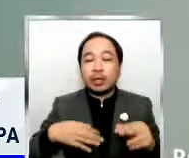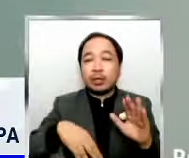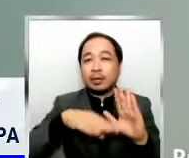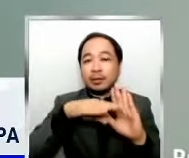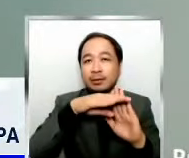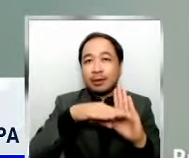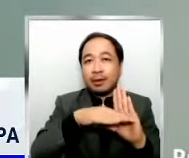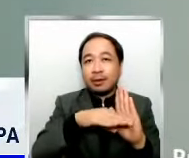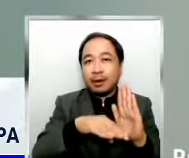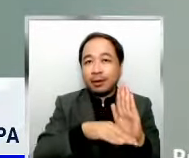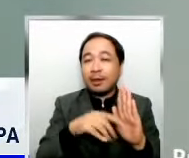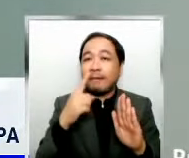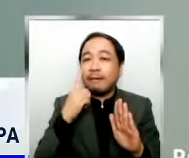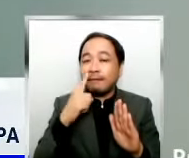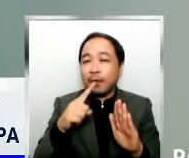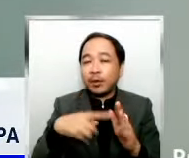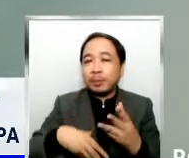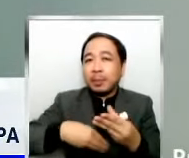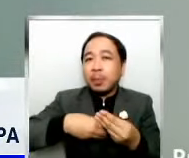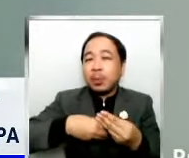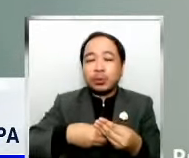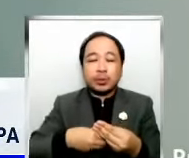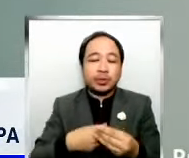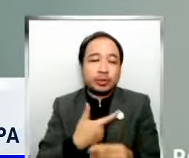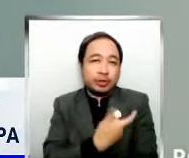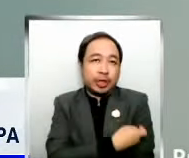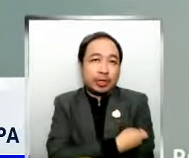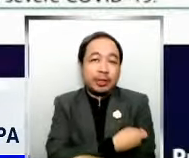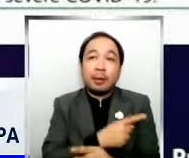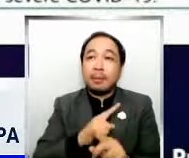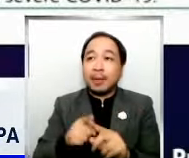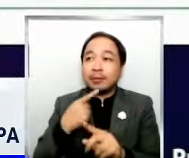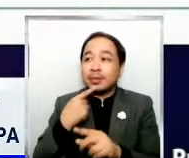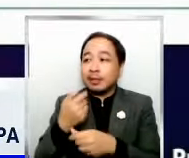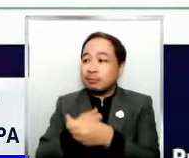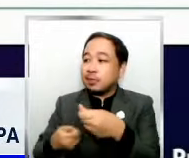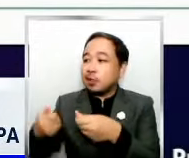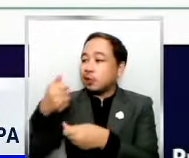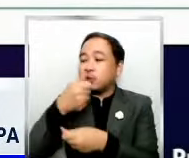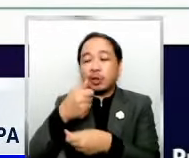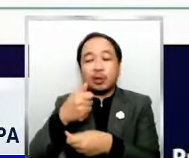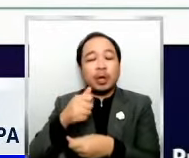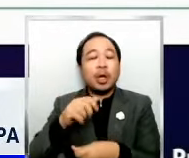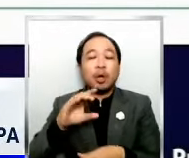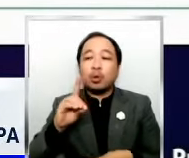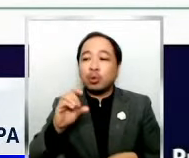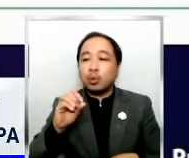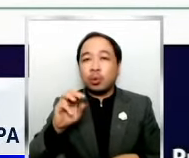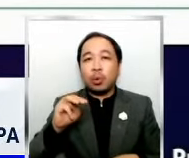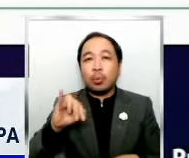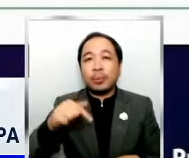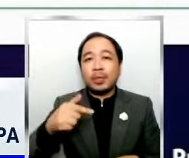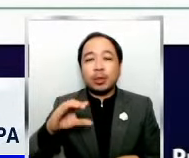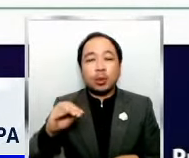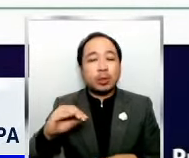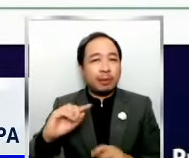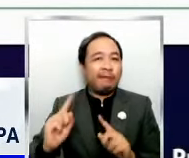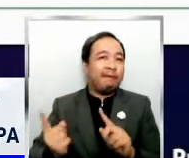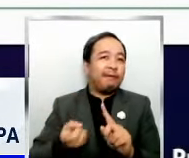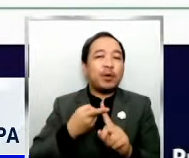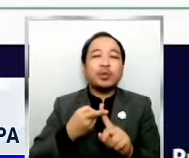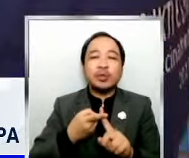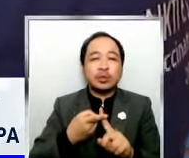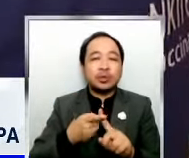pero ayon kay Food and Drug Administration Director General Eric Domingo, sa unang bugso ng booster shots, uunahin ang frontline